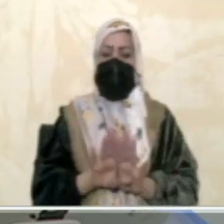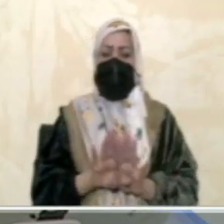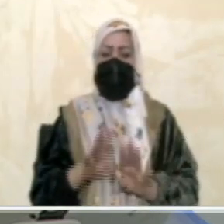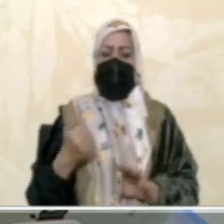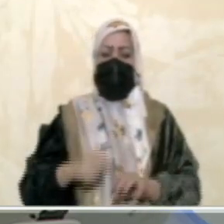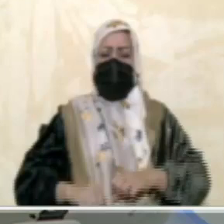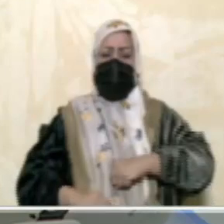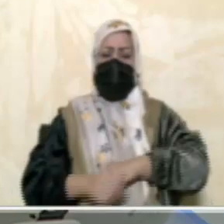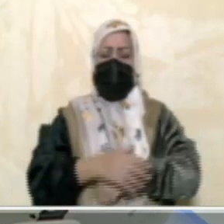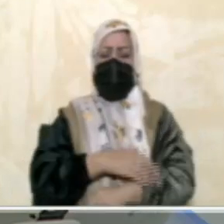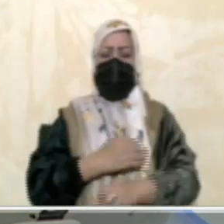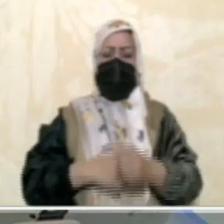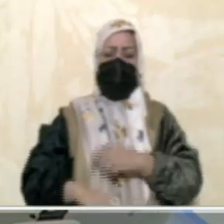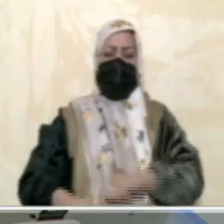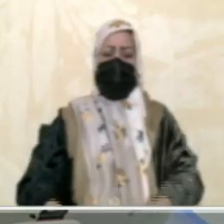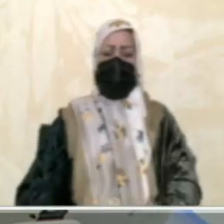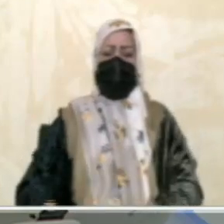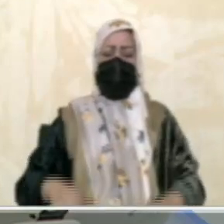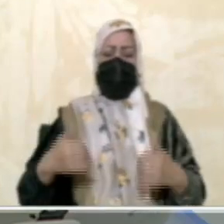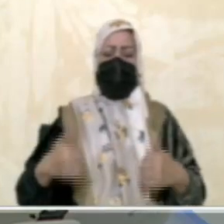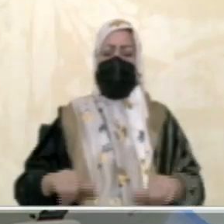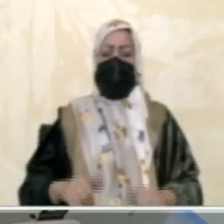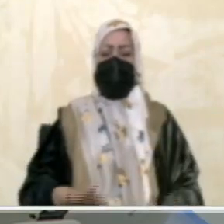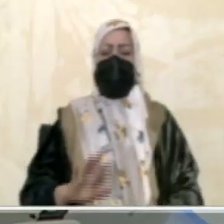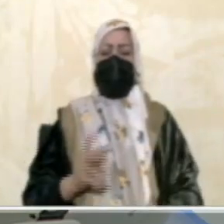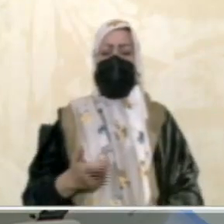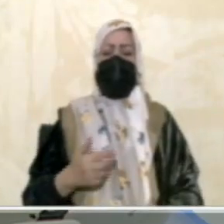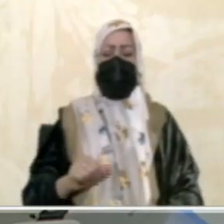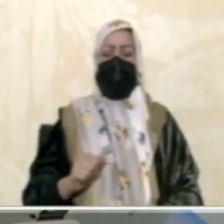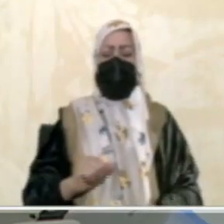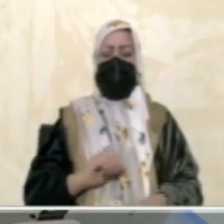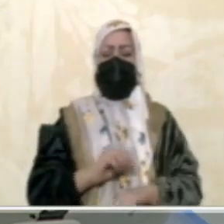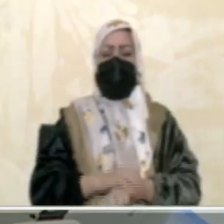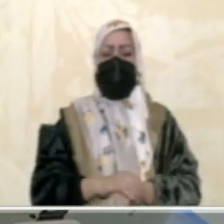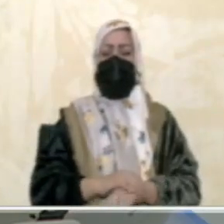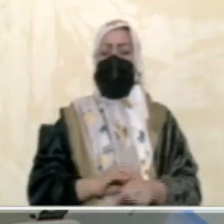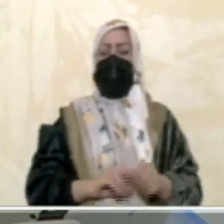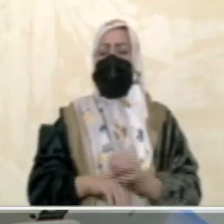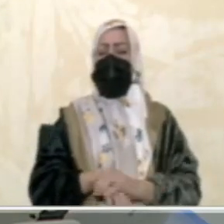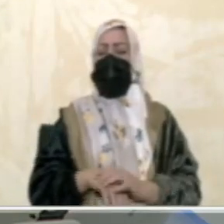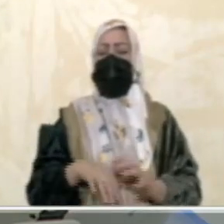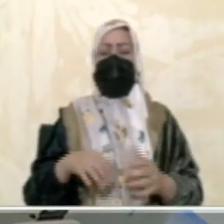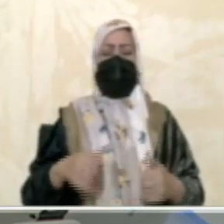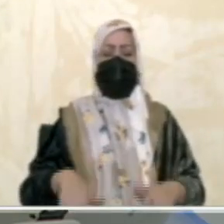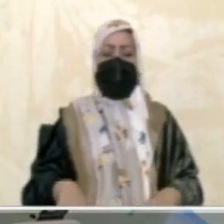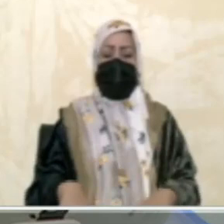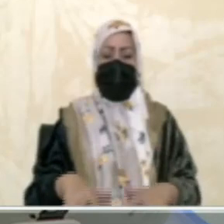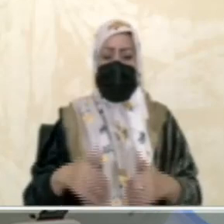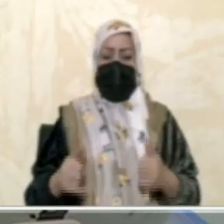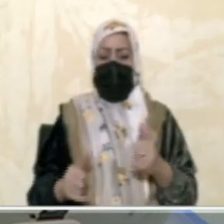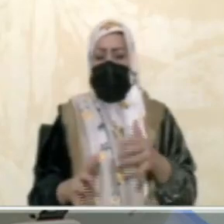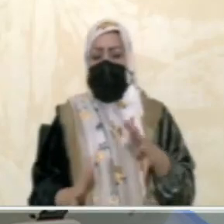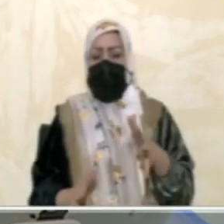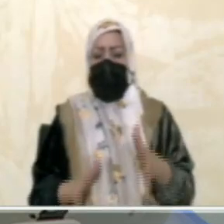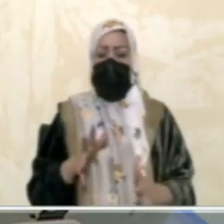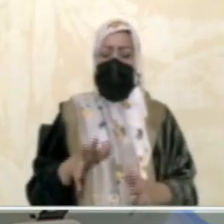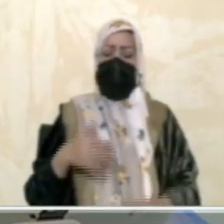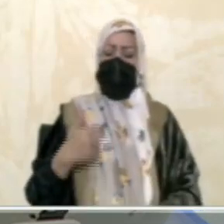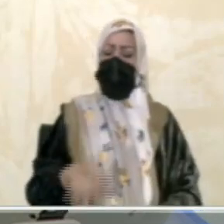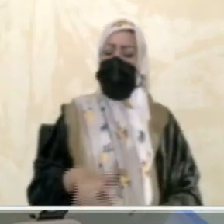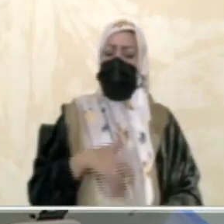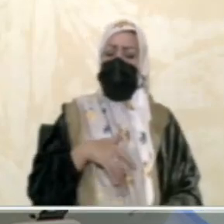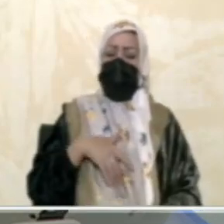والمرفق المرفق بالمرفق والكعب بالكعب والابهام بالابهام لم يقل العلماء هذا وانما